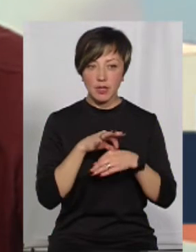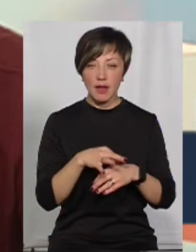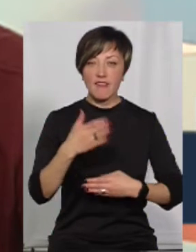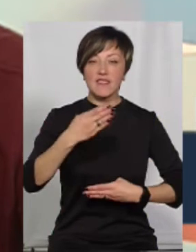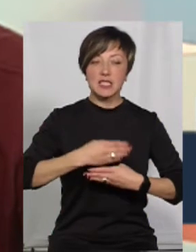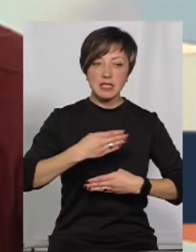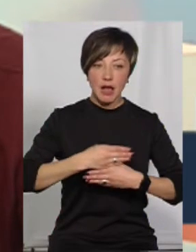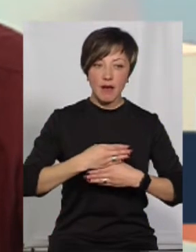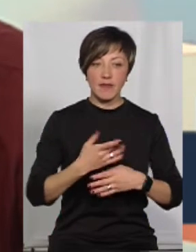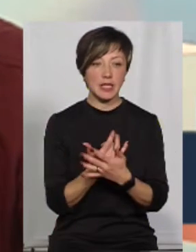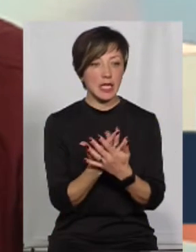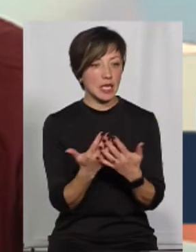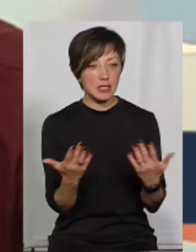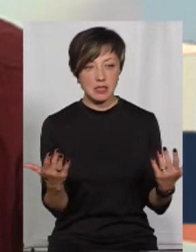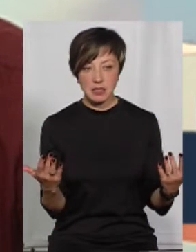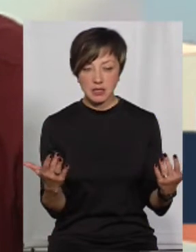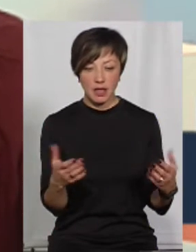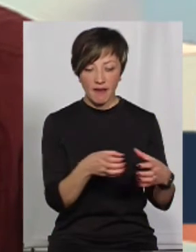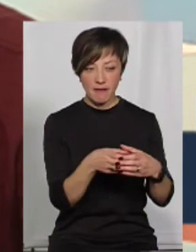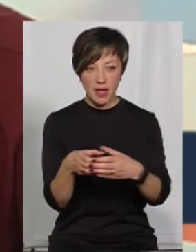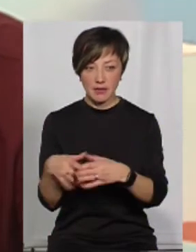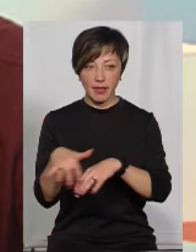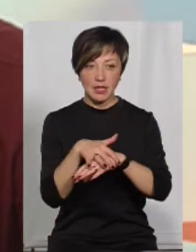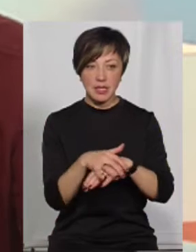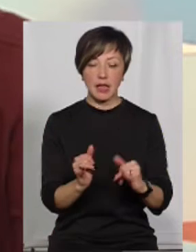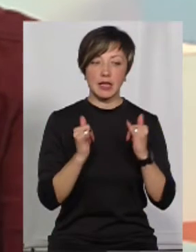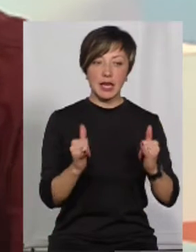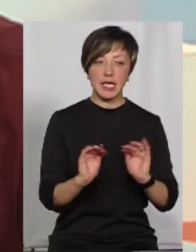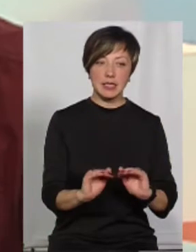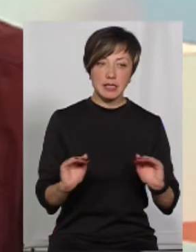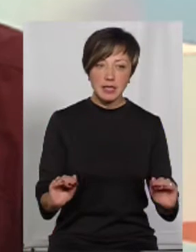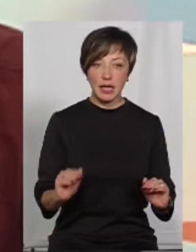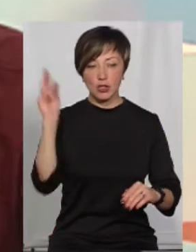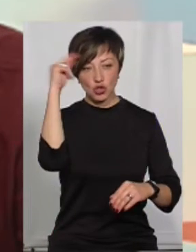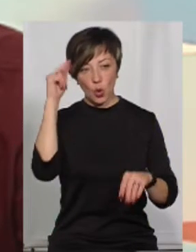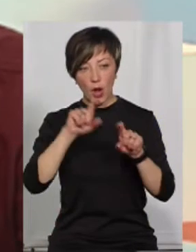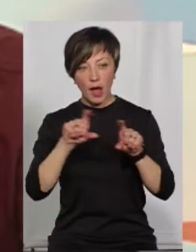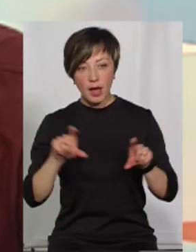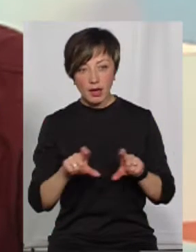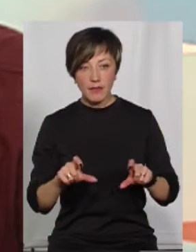Це вистави для різних верств населення, для дітей, для